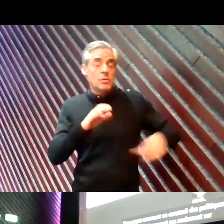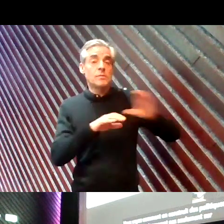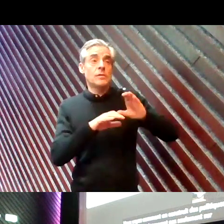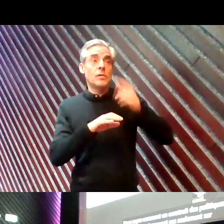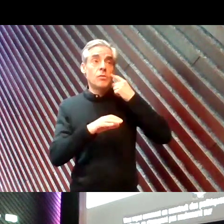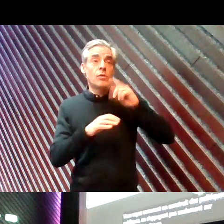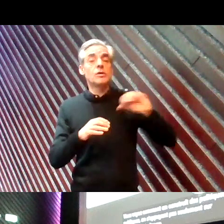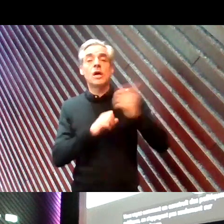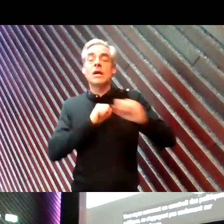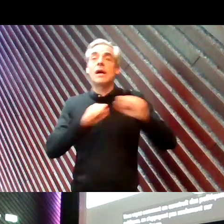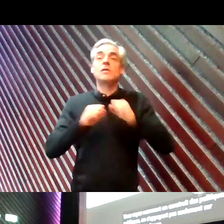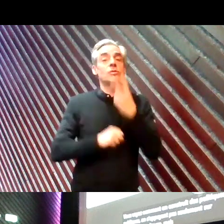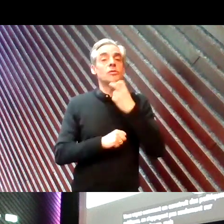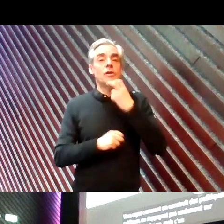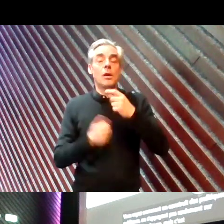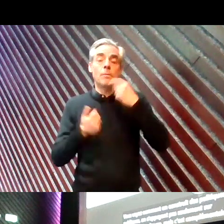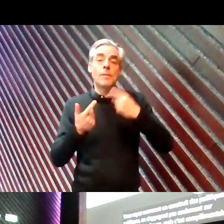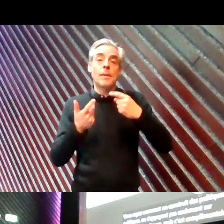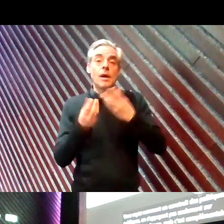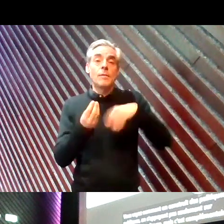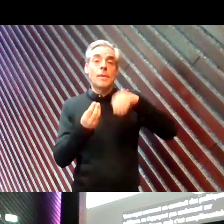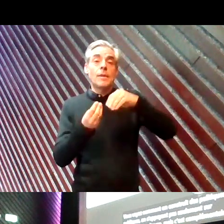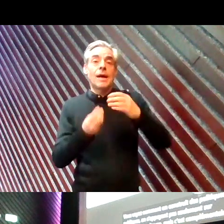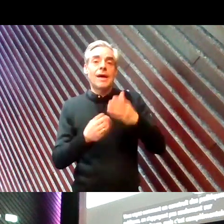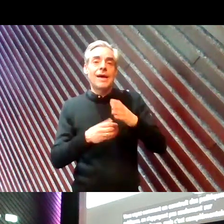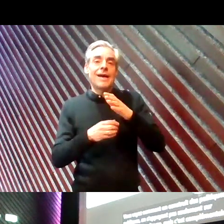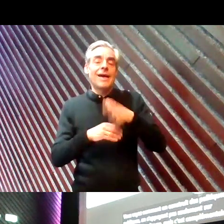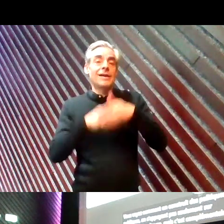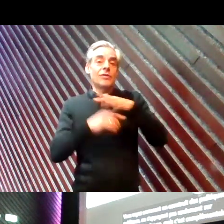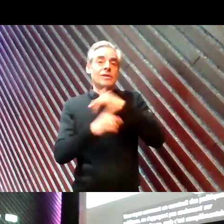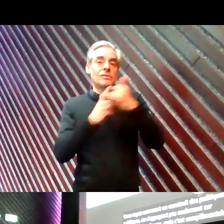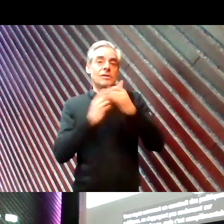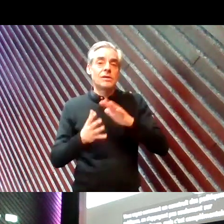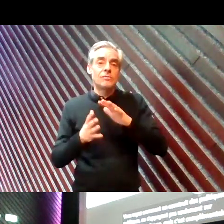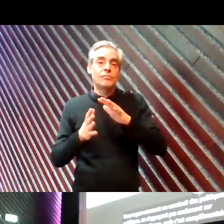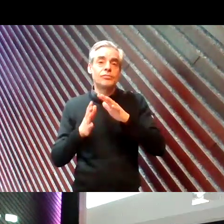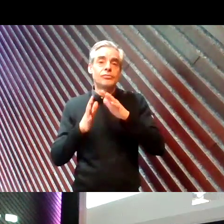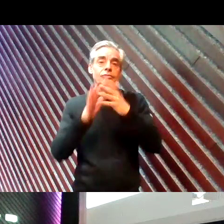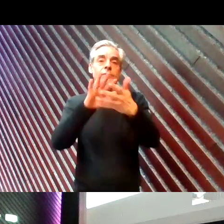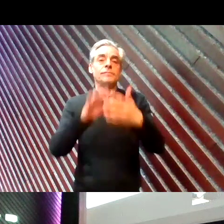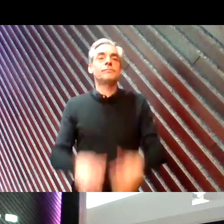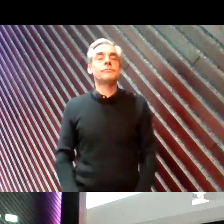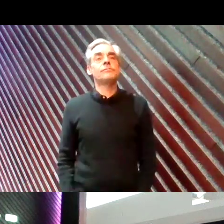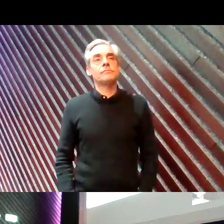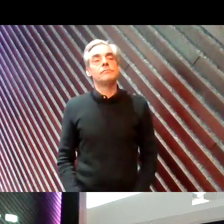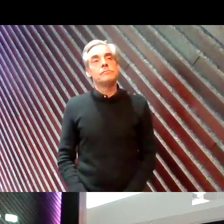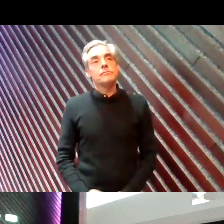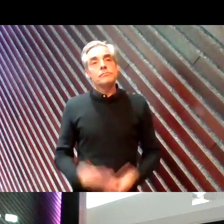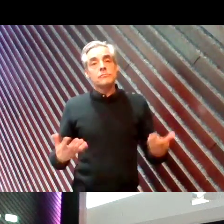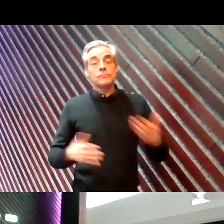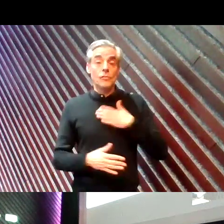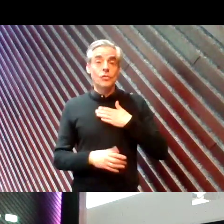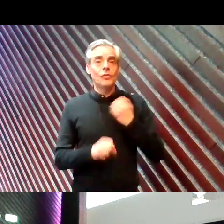parce que chaque action d'un citoyen, de le soutenir, fait avancer, en fait, son territoire et la société. Nous, on